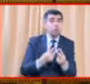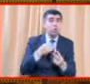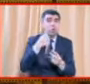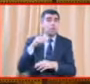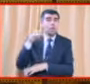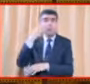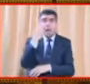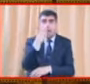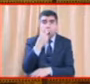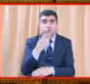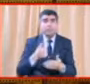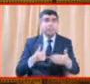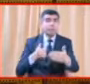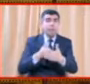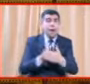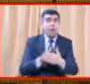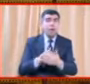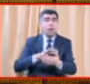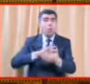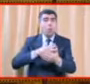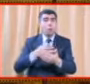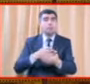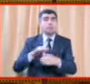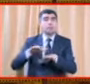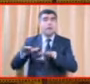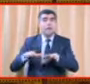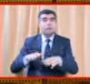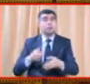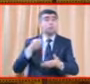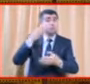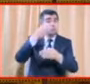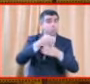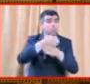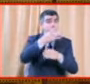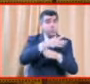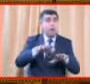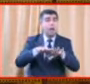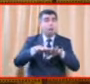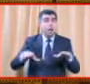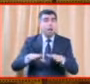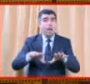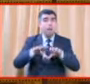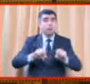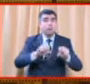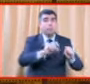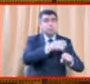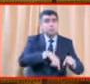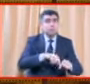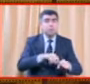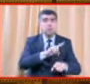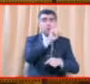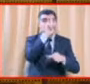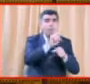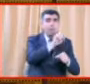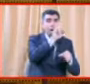من العيون، من الداخلة، من من من من الأطلس، وسكنوا في واحد العدد ديال الأراضي. كاين عدة جماعات، أكافاي،